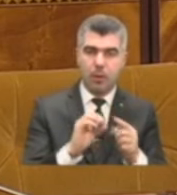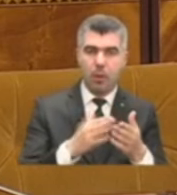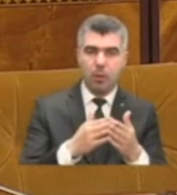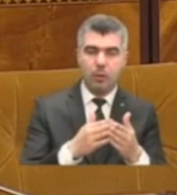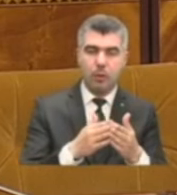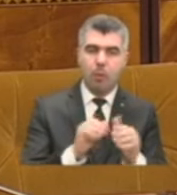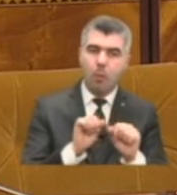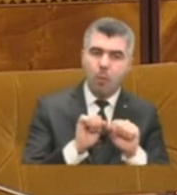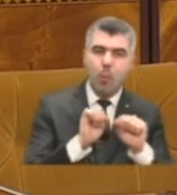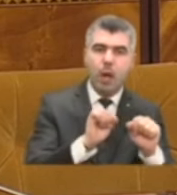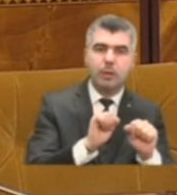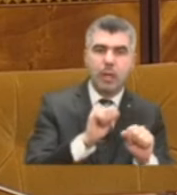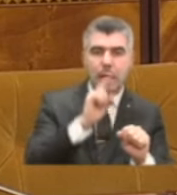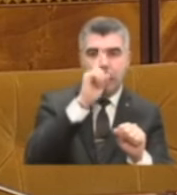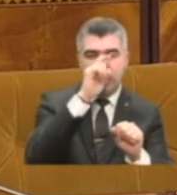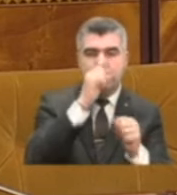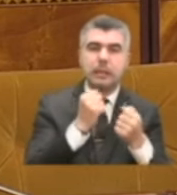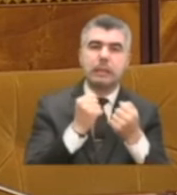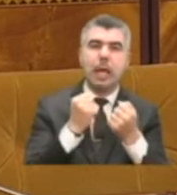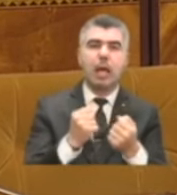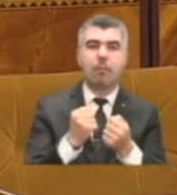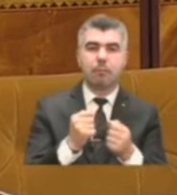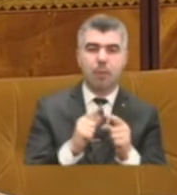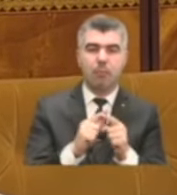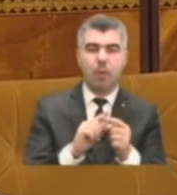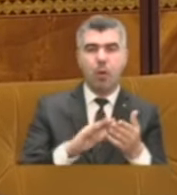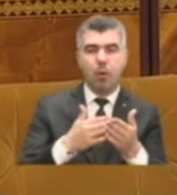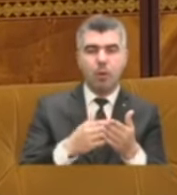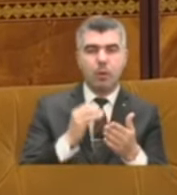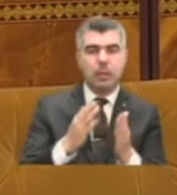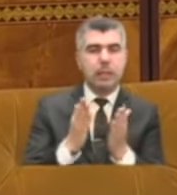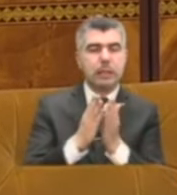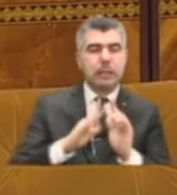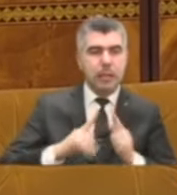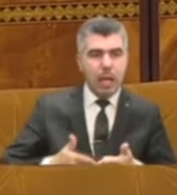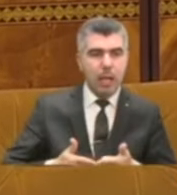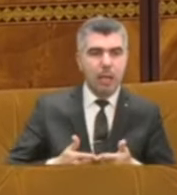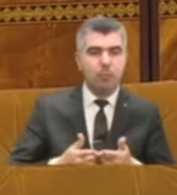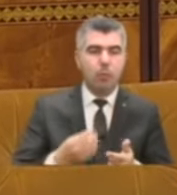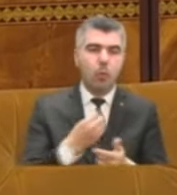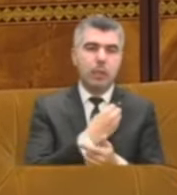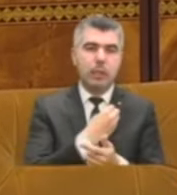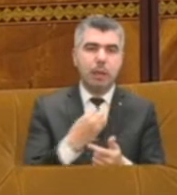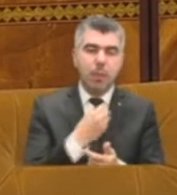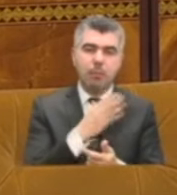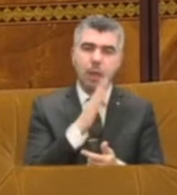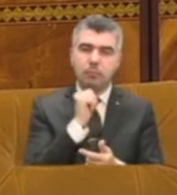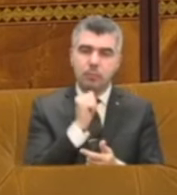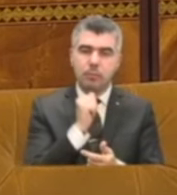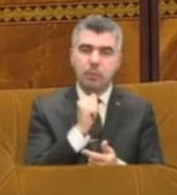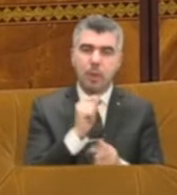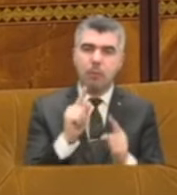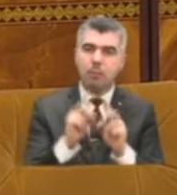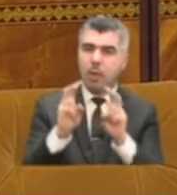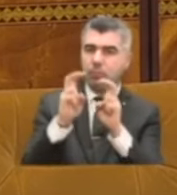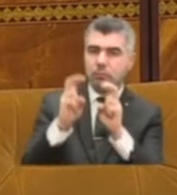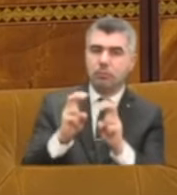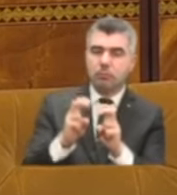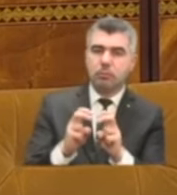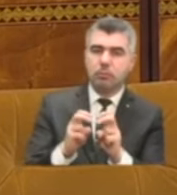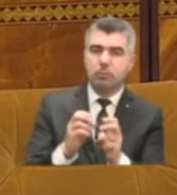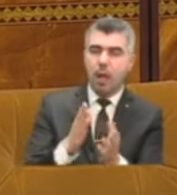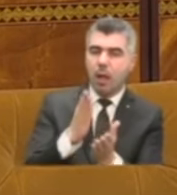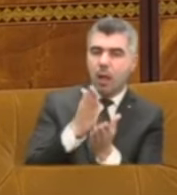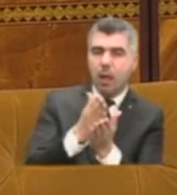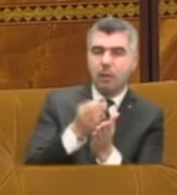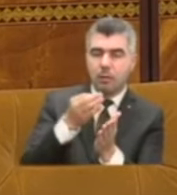ويواجهون صعوبات في الوصول إلى الخدمات الأساسية مثل التعليم والرعاية الصحية، إضافة إلى نقص الوعي بحقوقهم